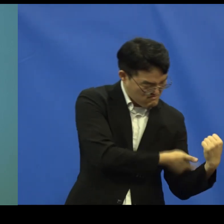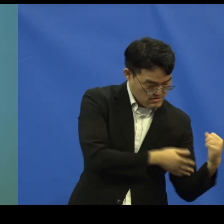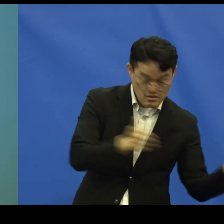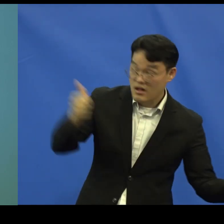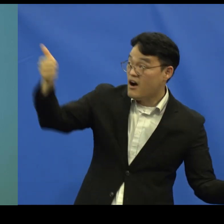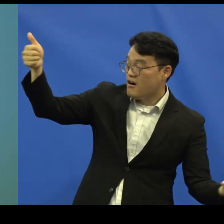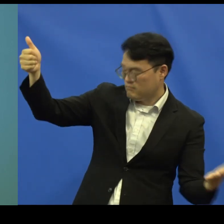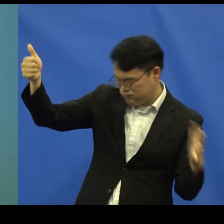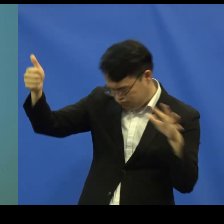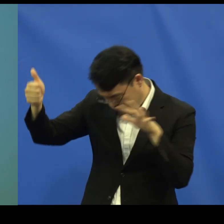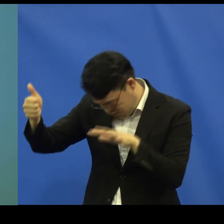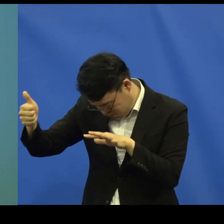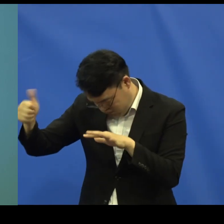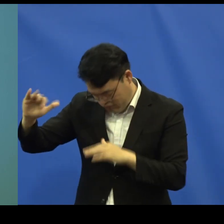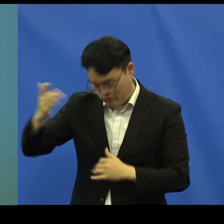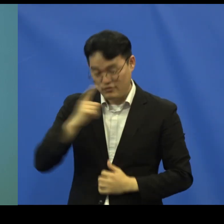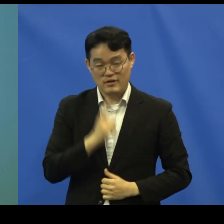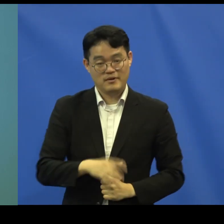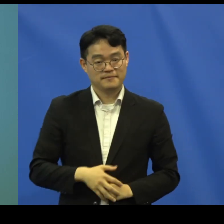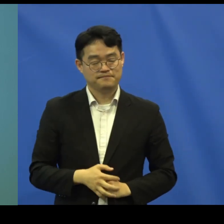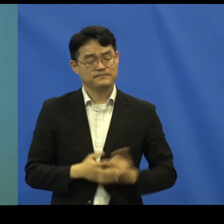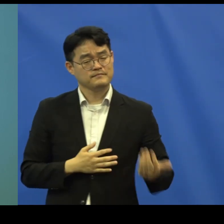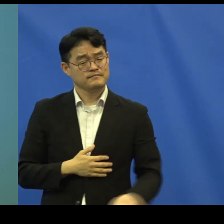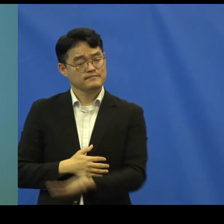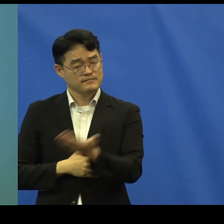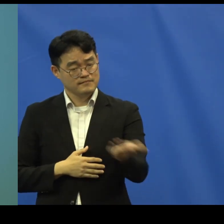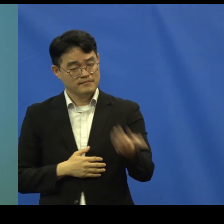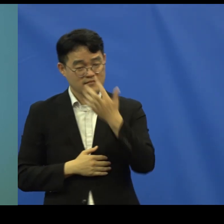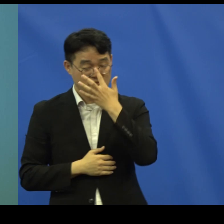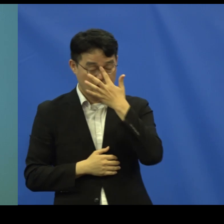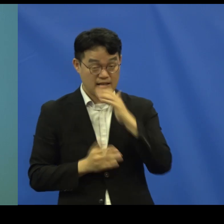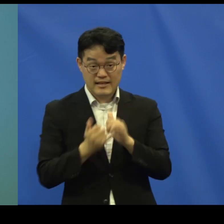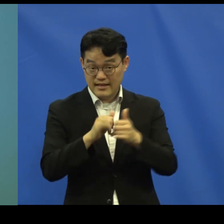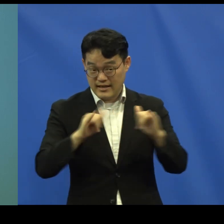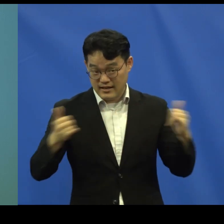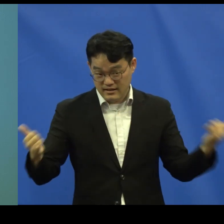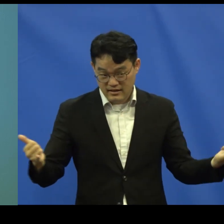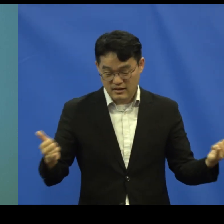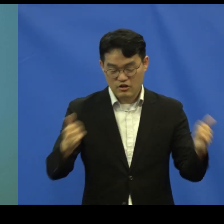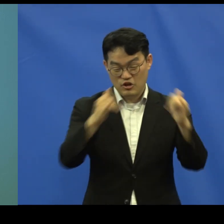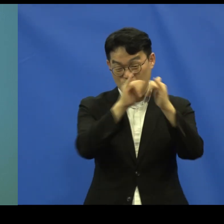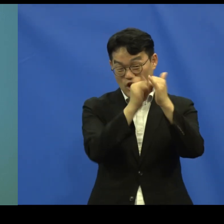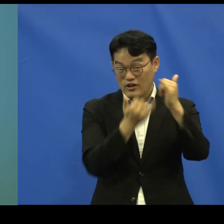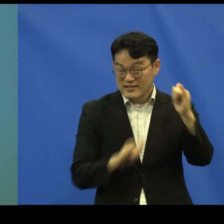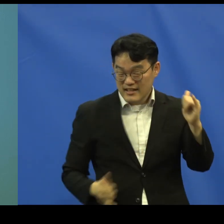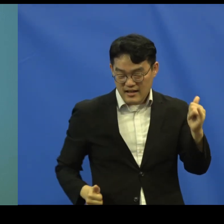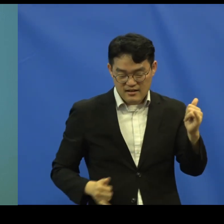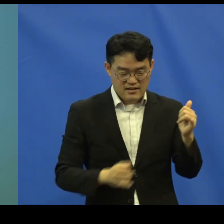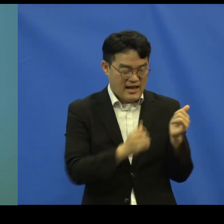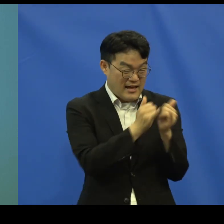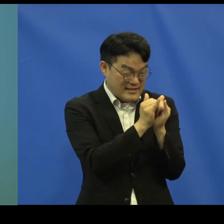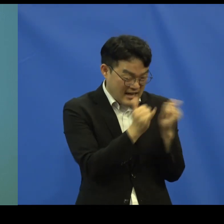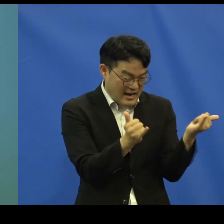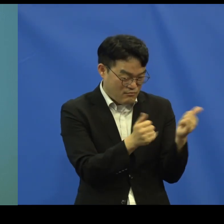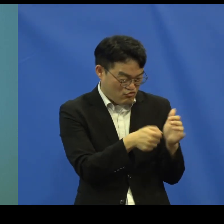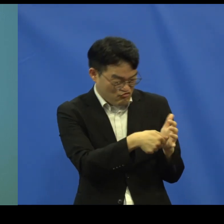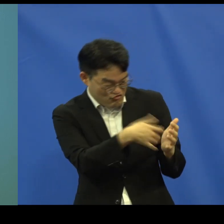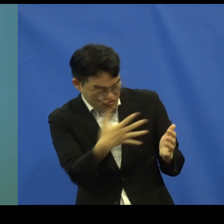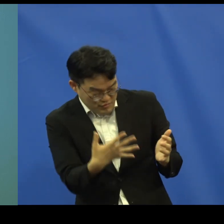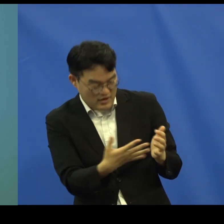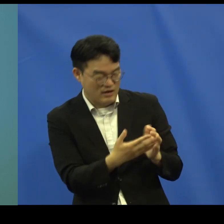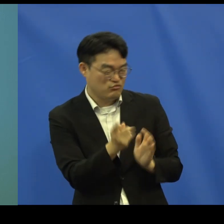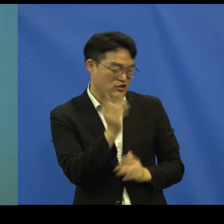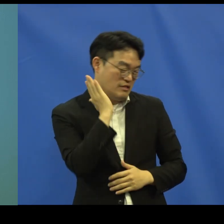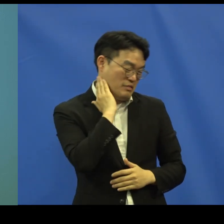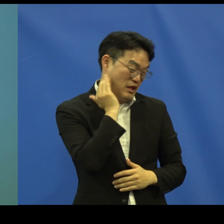여러분, 인간의 모든 역사를 인간이 써가고 영웅이 써가고 어떤 대통령들이 써가는 게 아니고 지금도